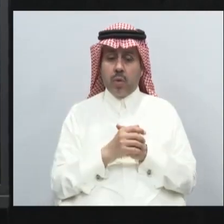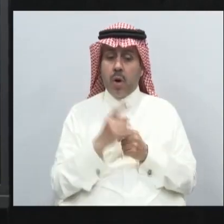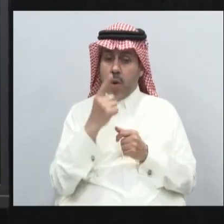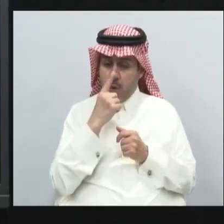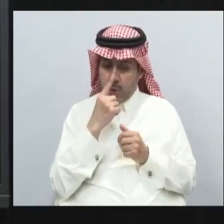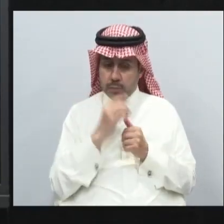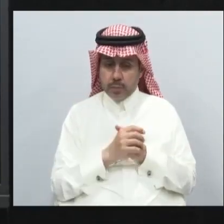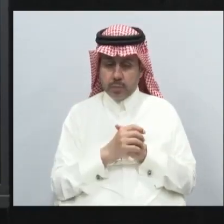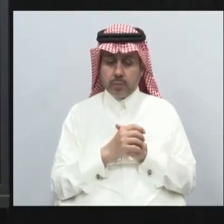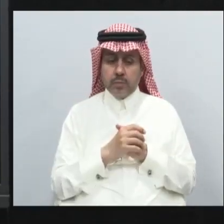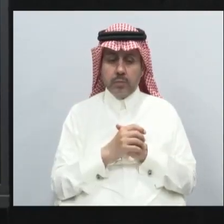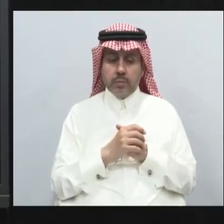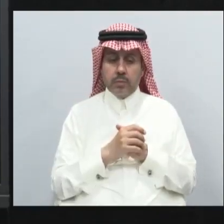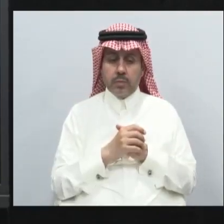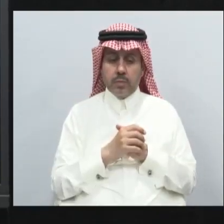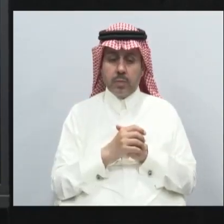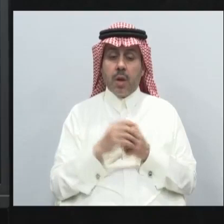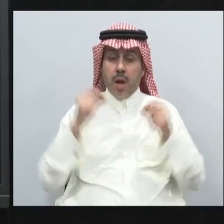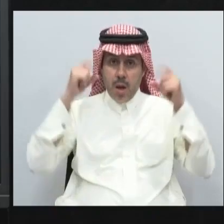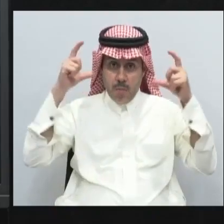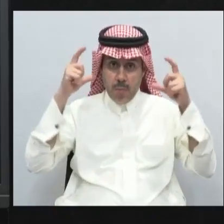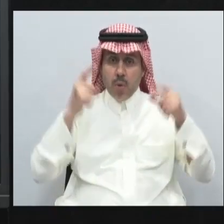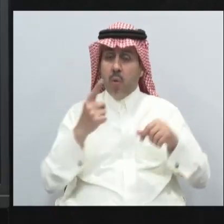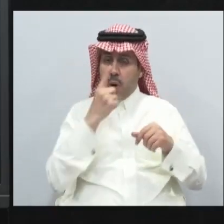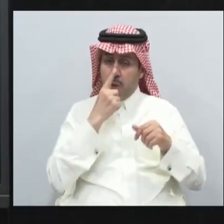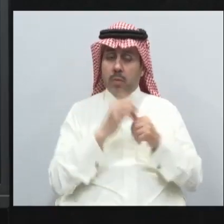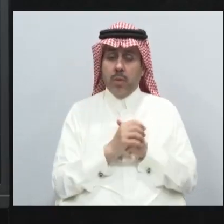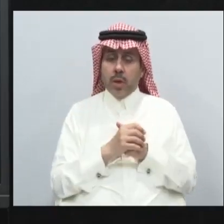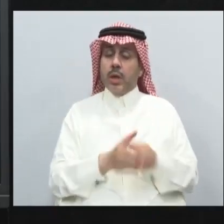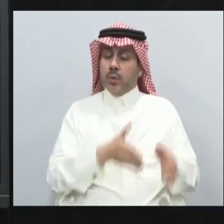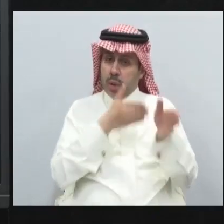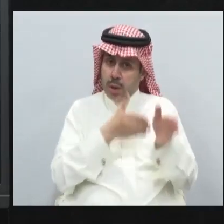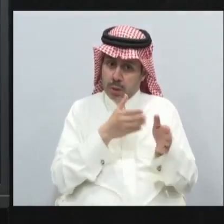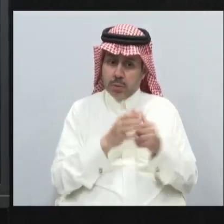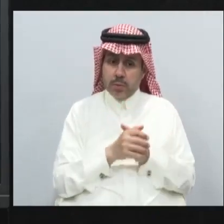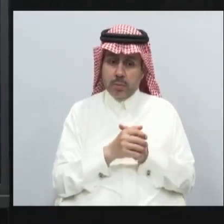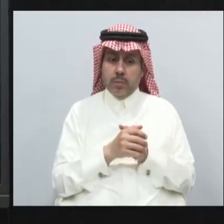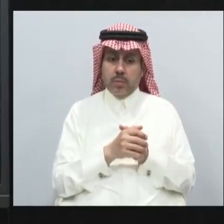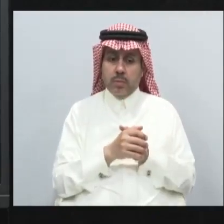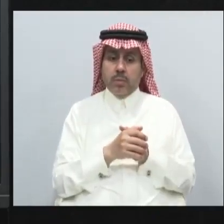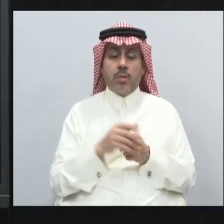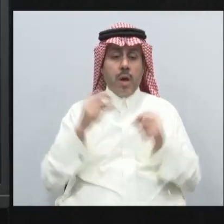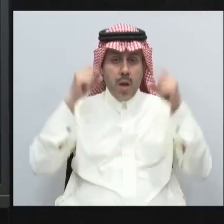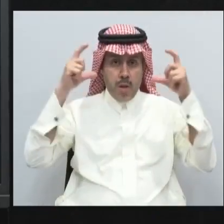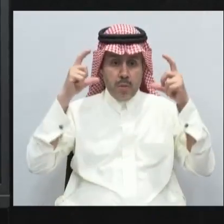والقبول والعلم والقبول والانقياد العلم